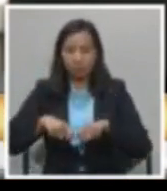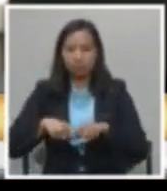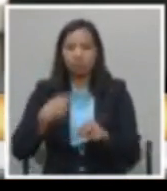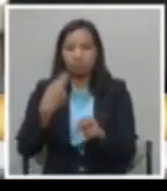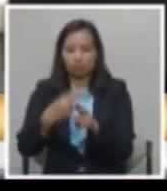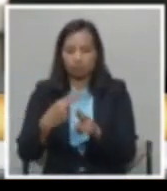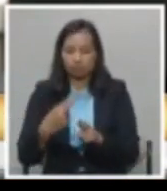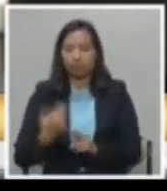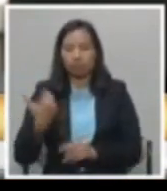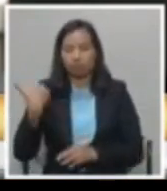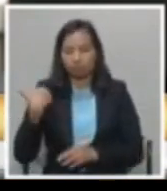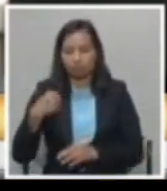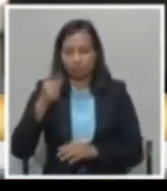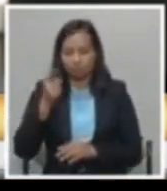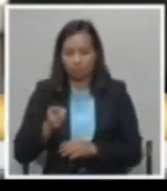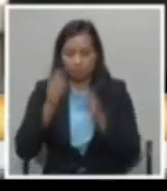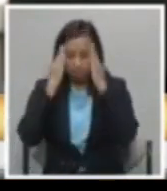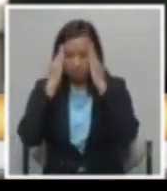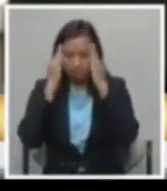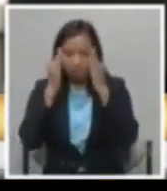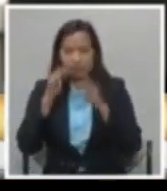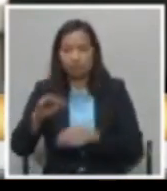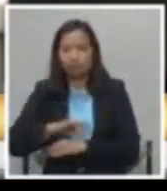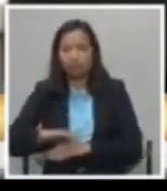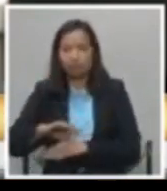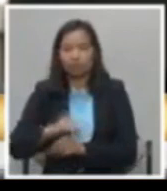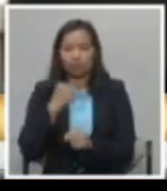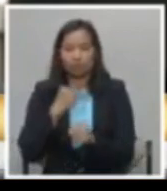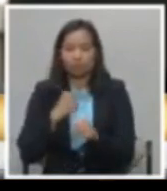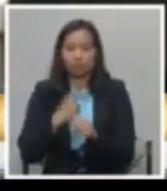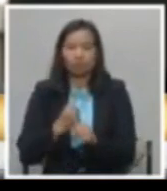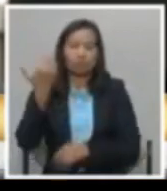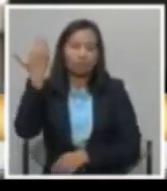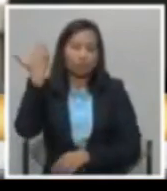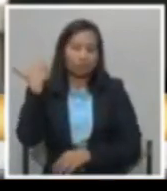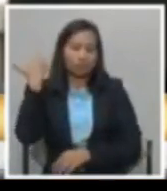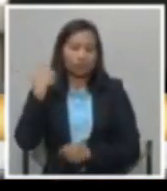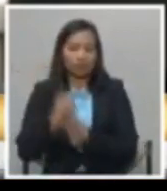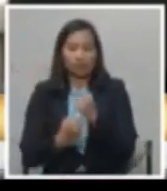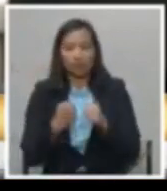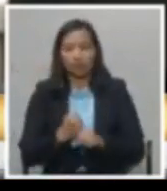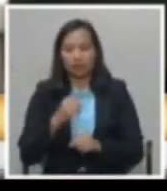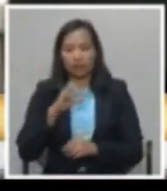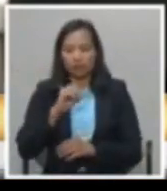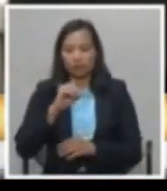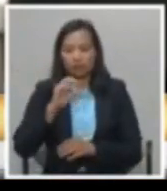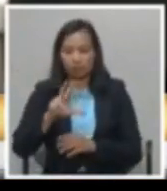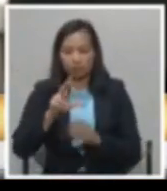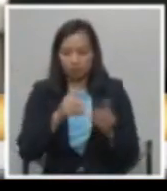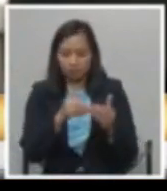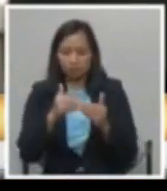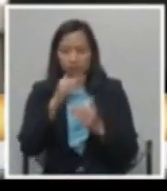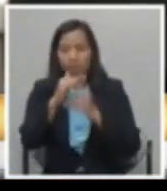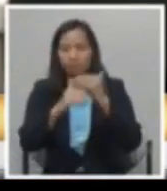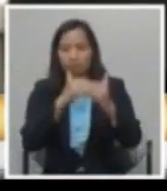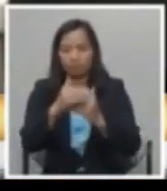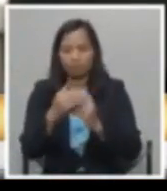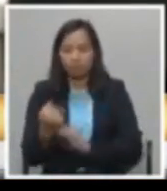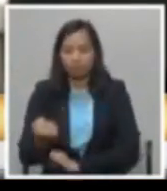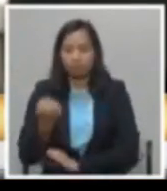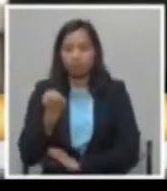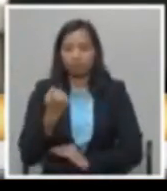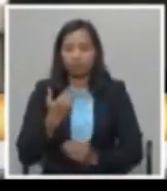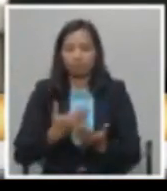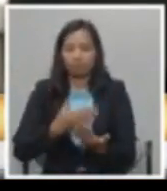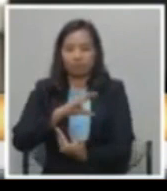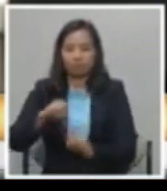ะครับแล้วก็เป็นความตั้งใจของพวกเราที่ทำงานอยู่ในยุคสมัยนั้นที่จะนำพาประเทศไปสู่ความเข้มแข็งทางเศรษ